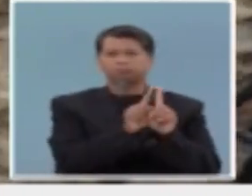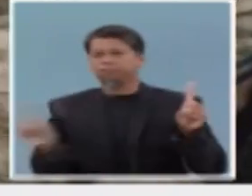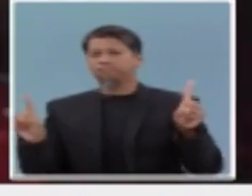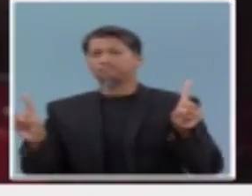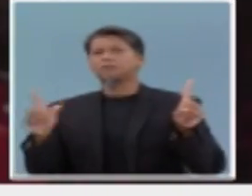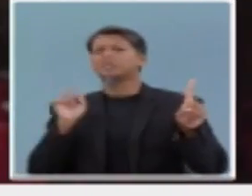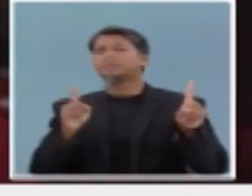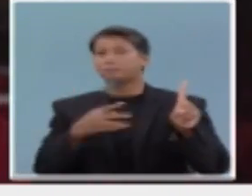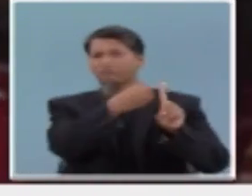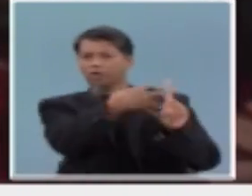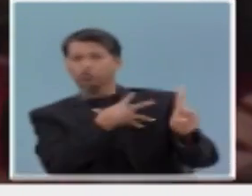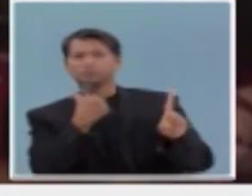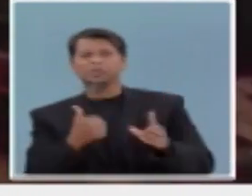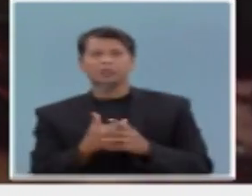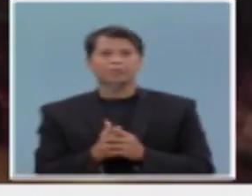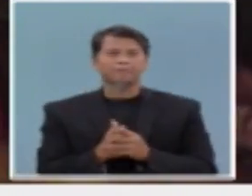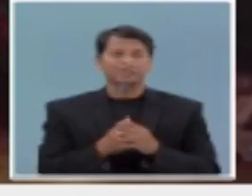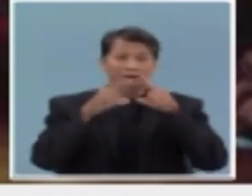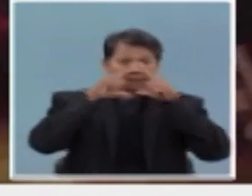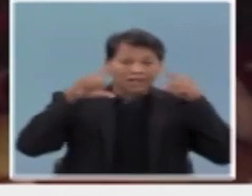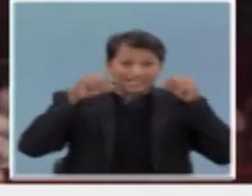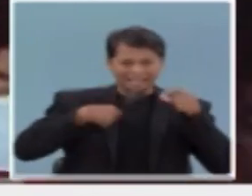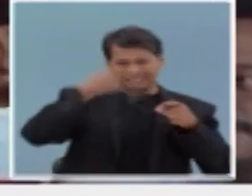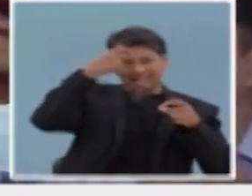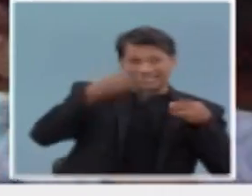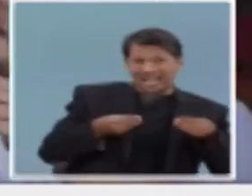Berikan masker pada yang sakit agar tidak menular kepada yang lain.